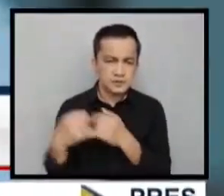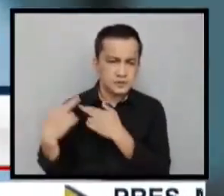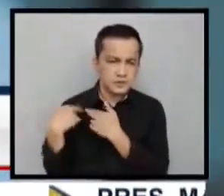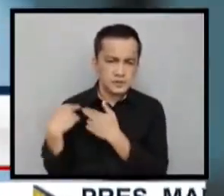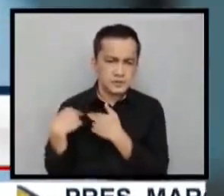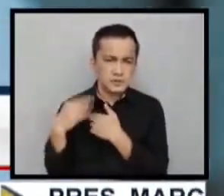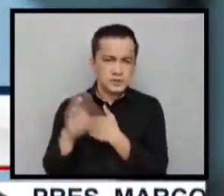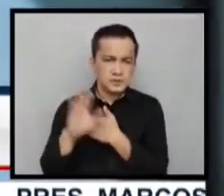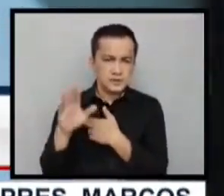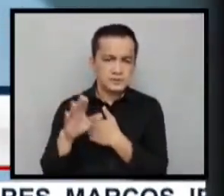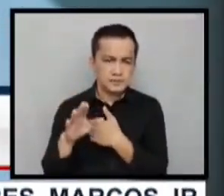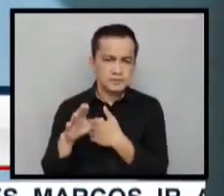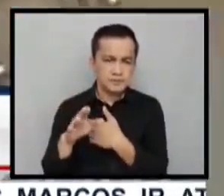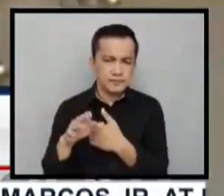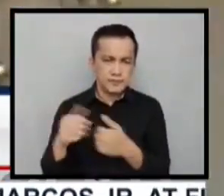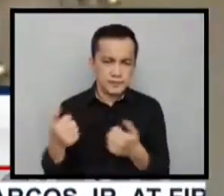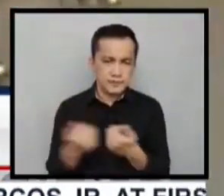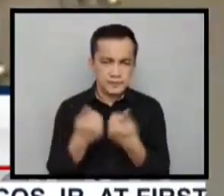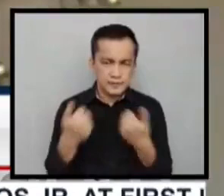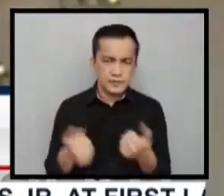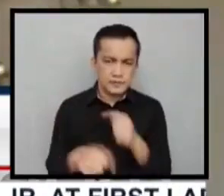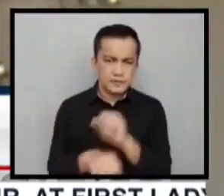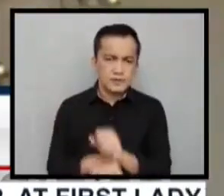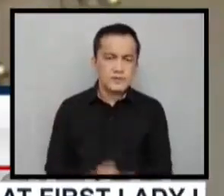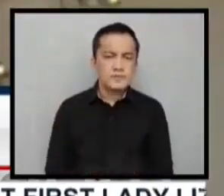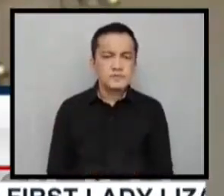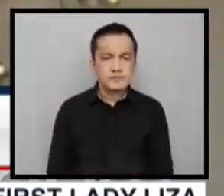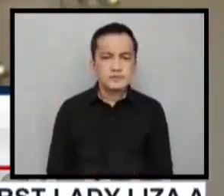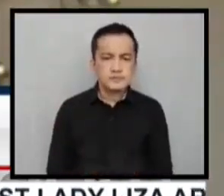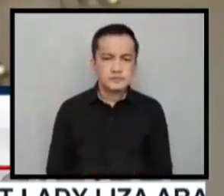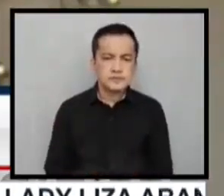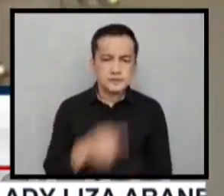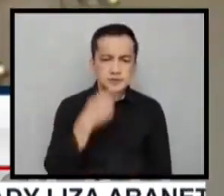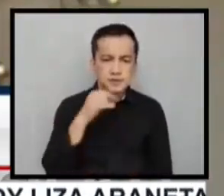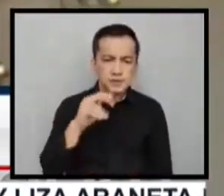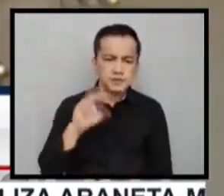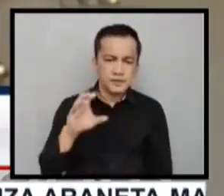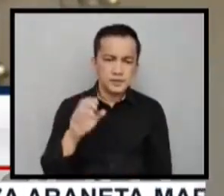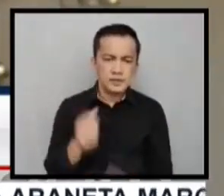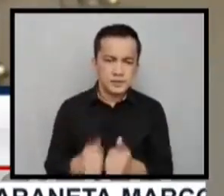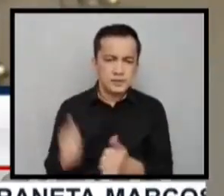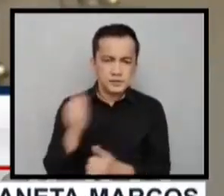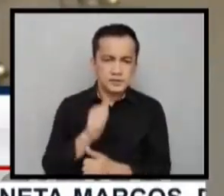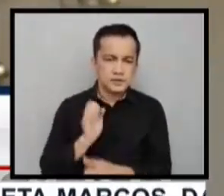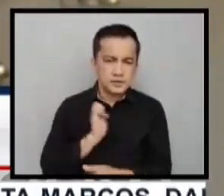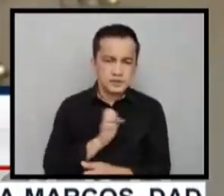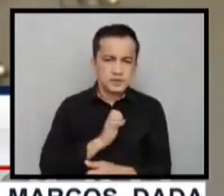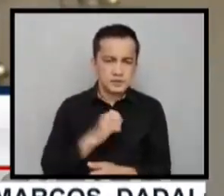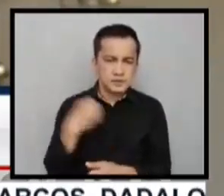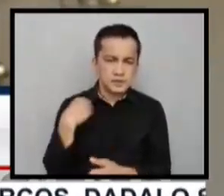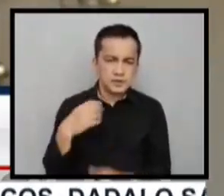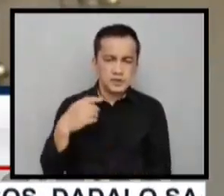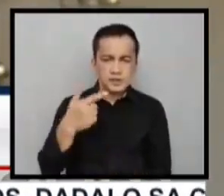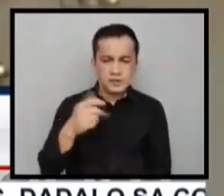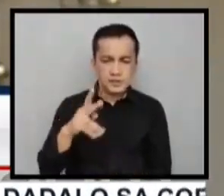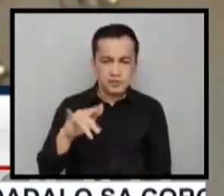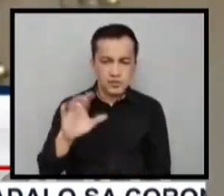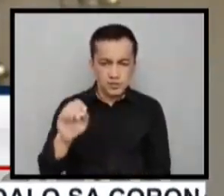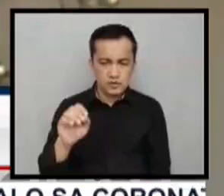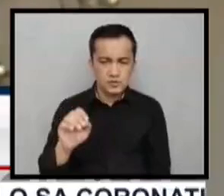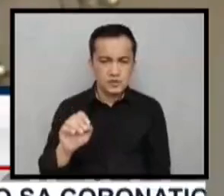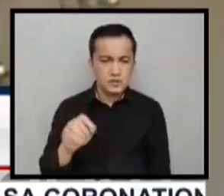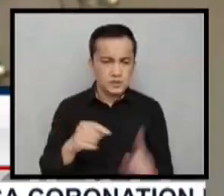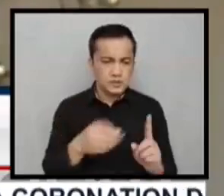kanyang pagkakadisgrasya sa trabaho. Sinabi ni IMEC Chief Executive Officer Francesco Gargulo na isa ang